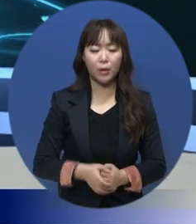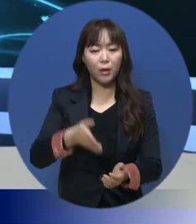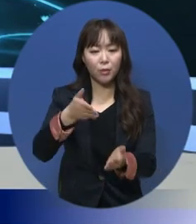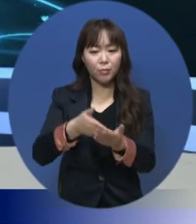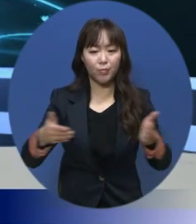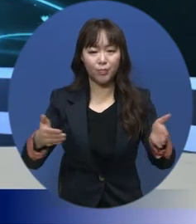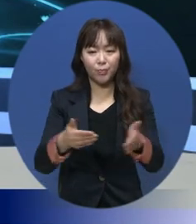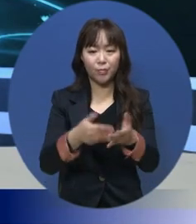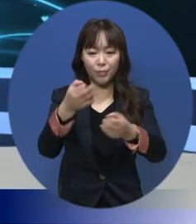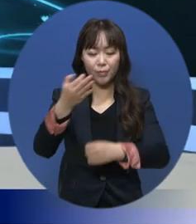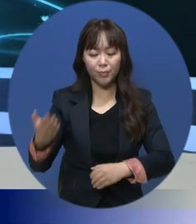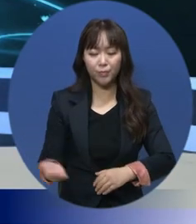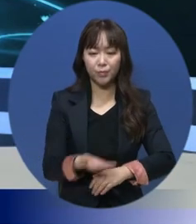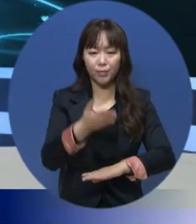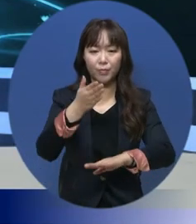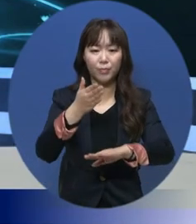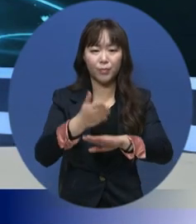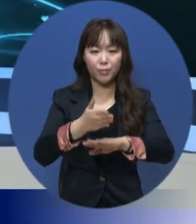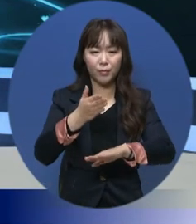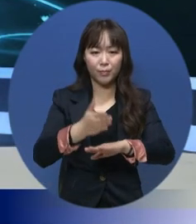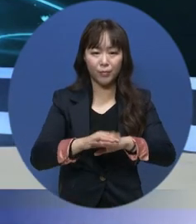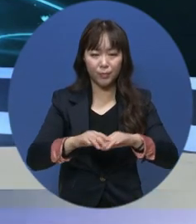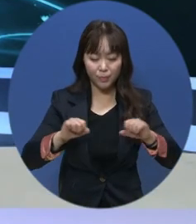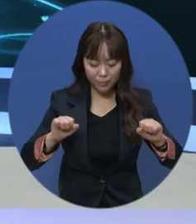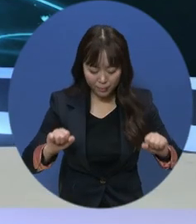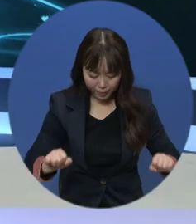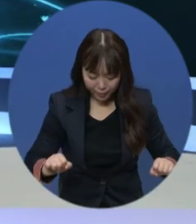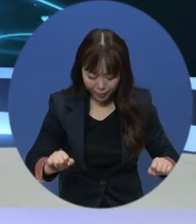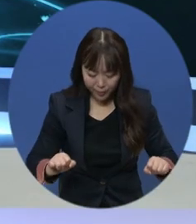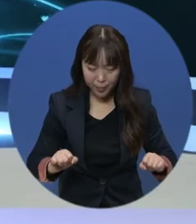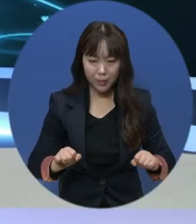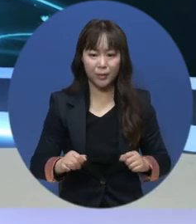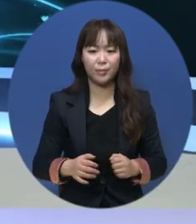탭이 뉴스를 마칩니다 시청해주신 여러분 고맙습니다